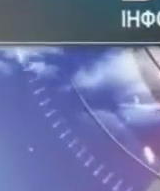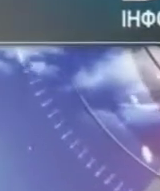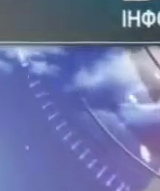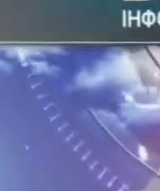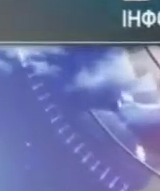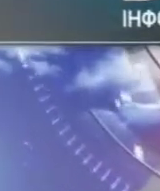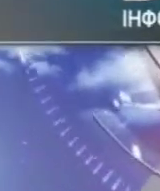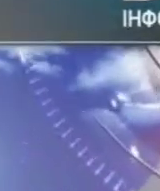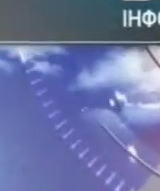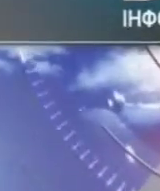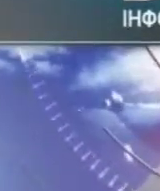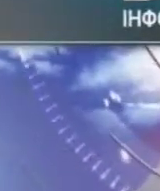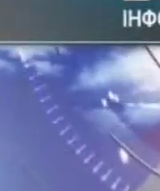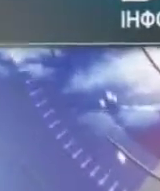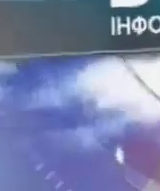Музика